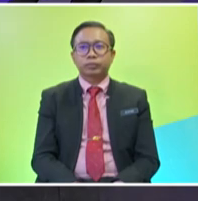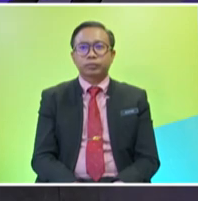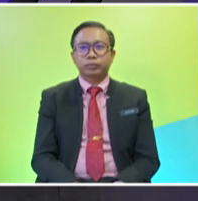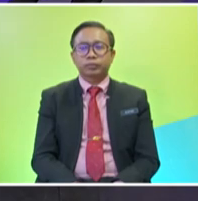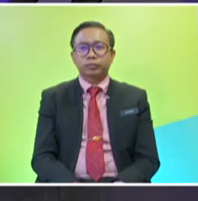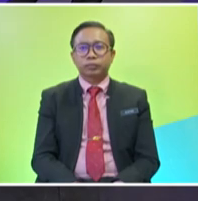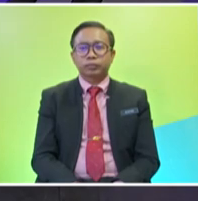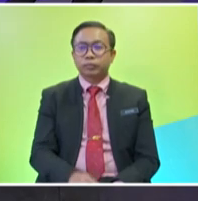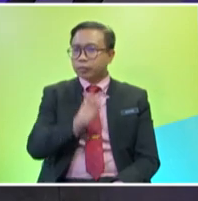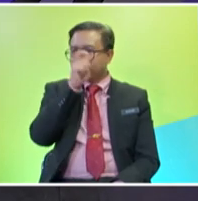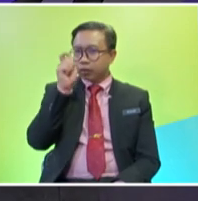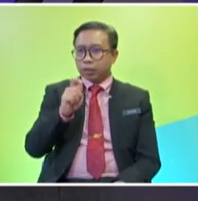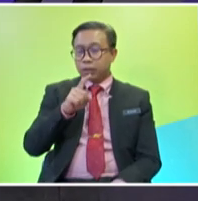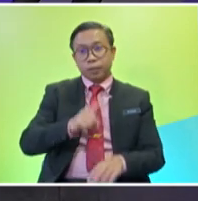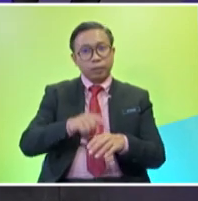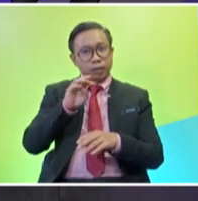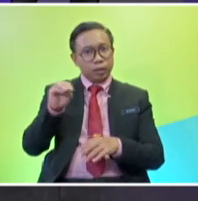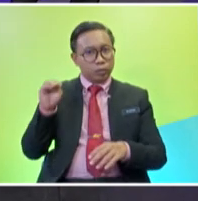kita tanya